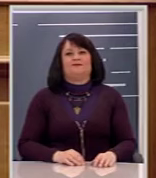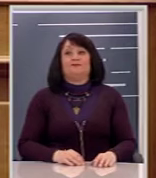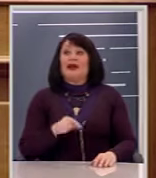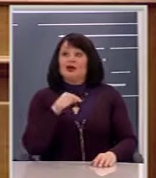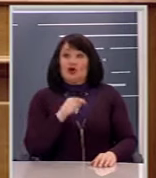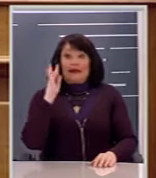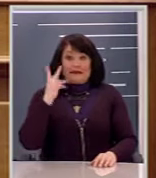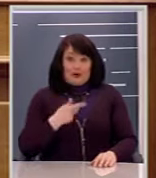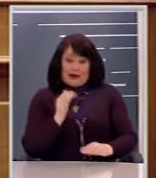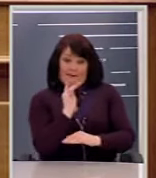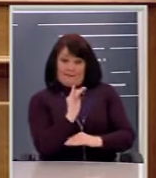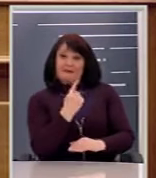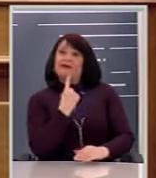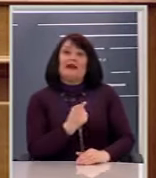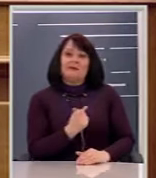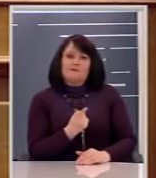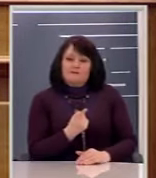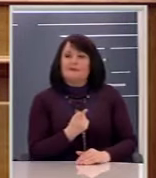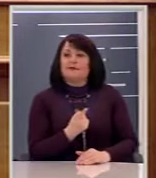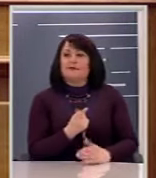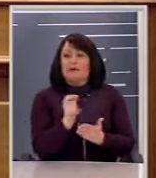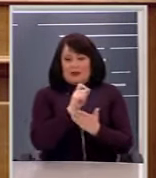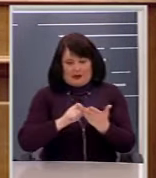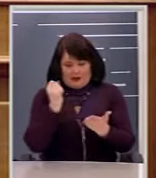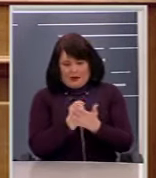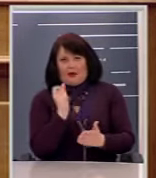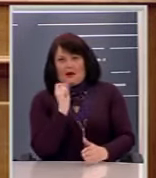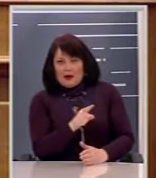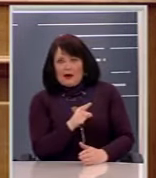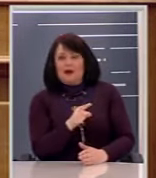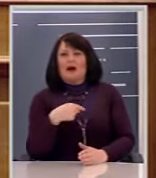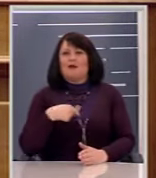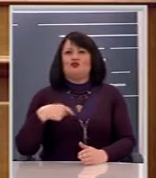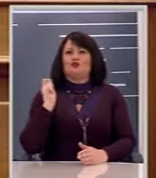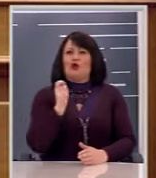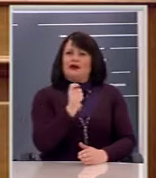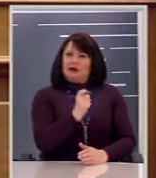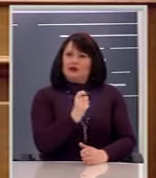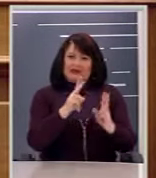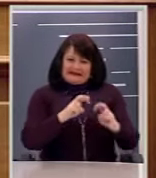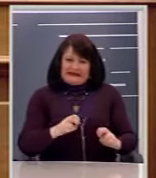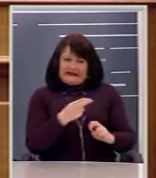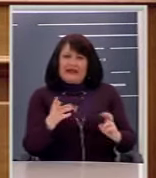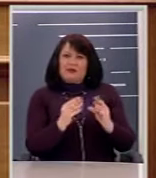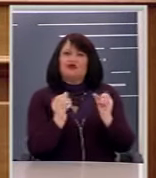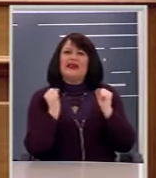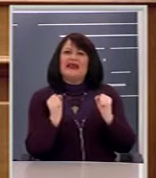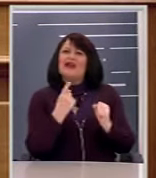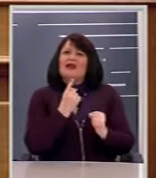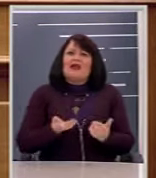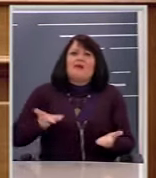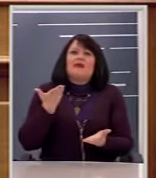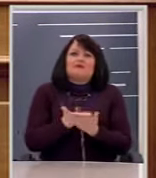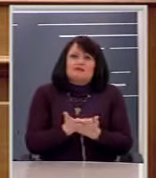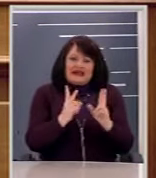στην ανακοίνωση την οποία έκανε και στην επιστολή που έστειλε προς αρχηγούς των κομμάτων για την εξεταστική στην υγεία, να προτείνει εξεταστική για την